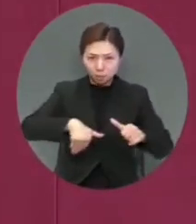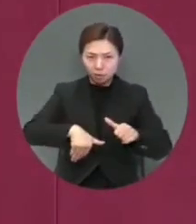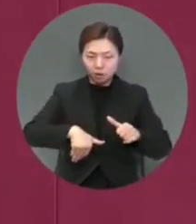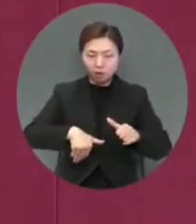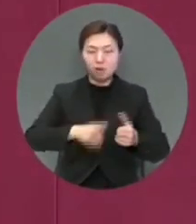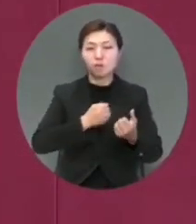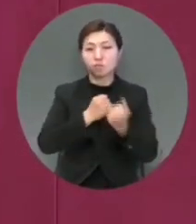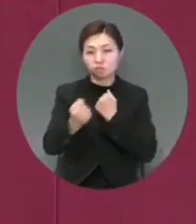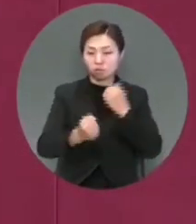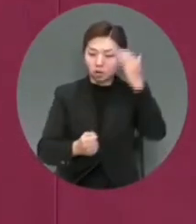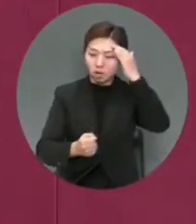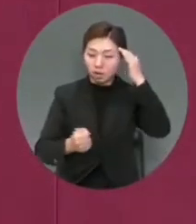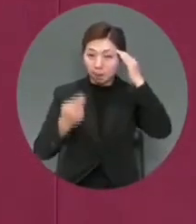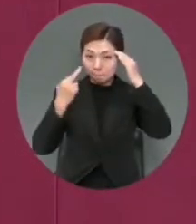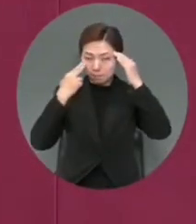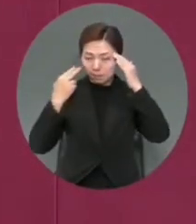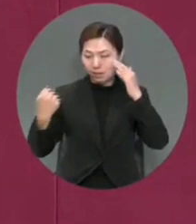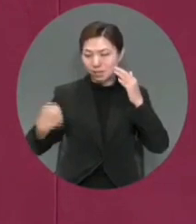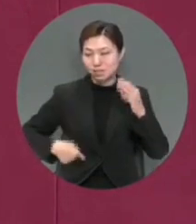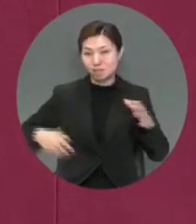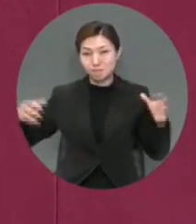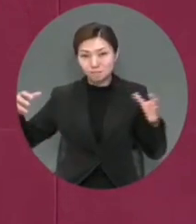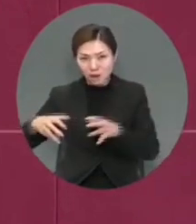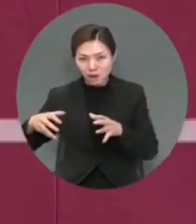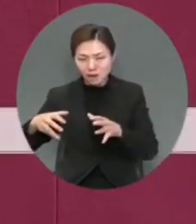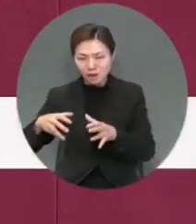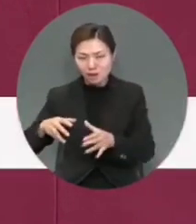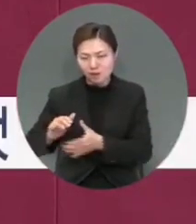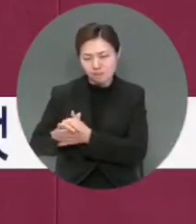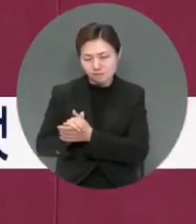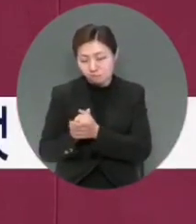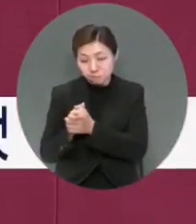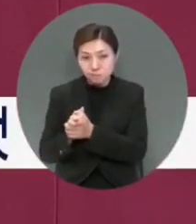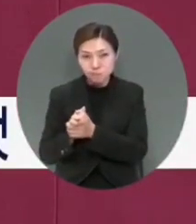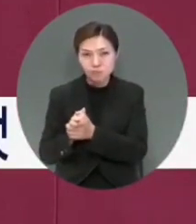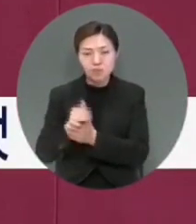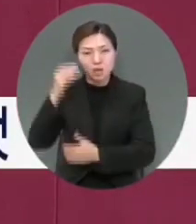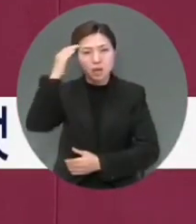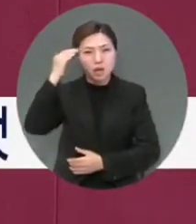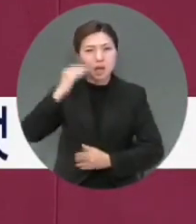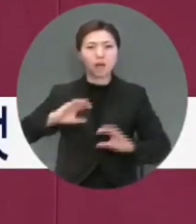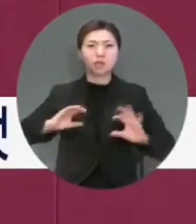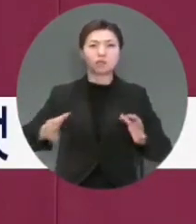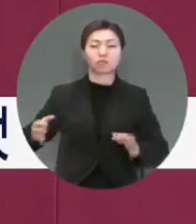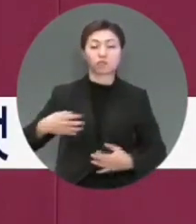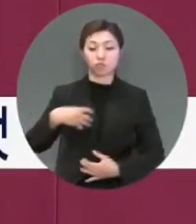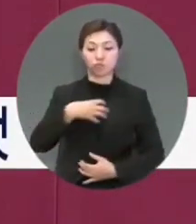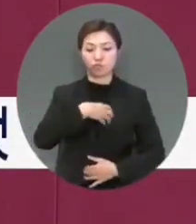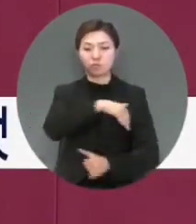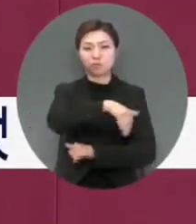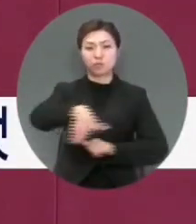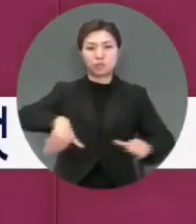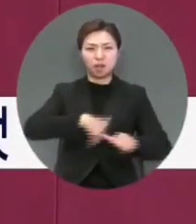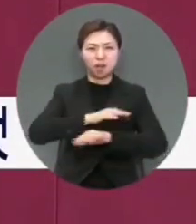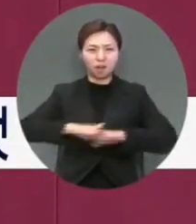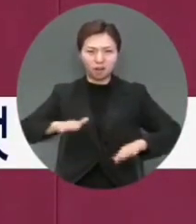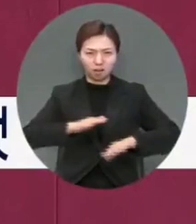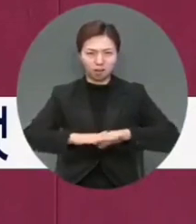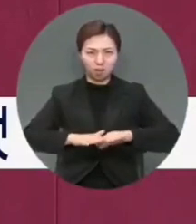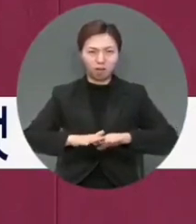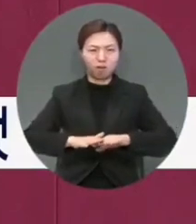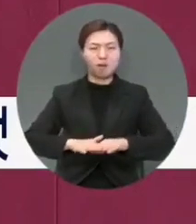메커니즘은 우리의 위기 관리 능력을 더욱 튼튼하게 할 것입니다. 또한 반도체,